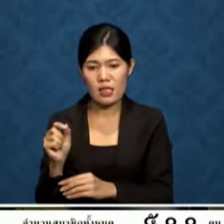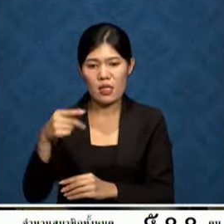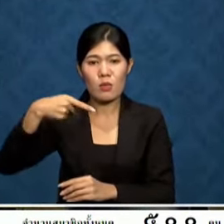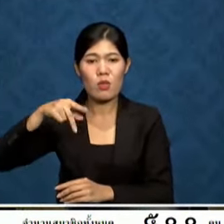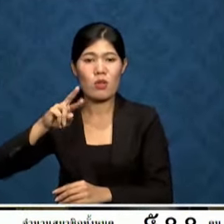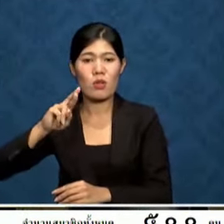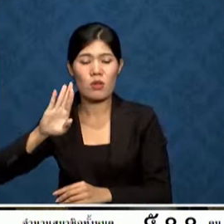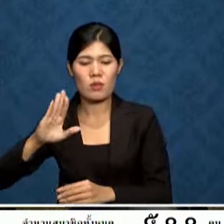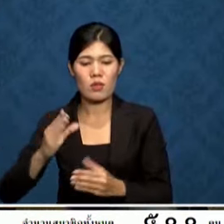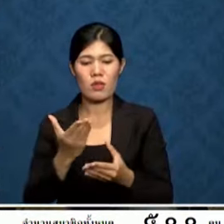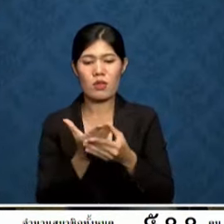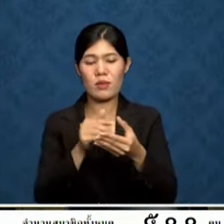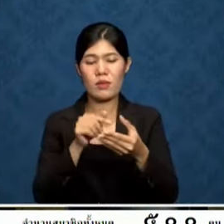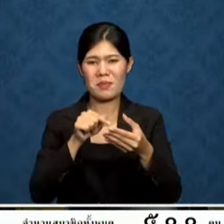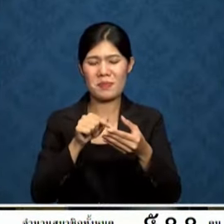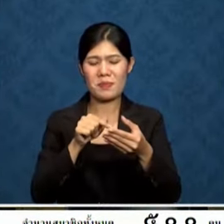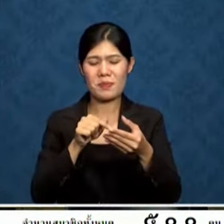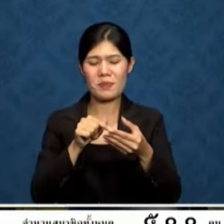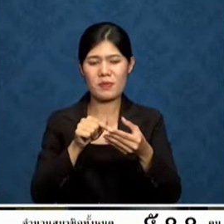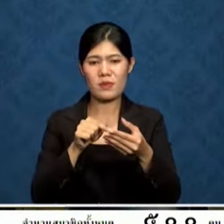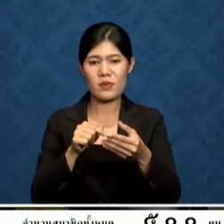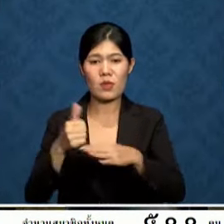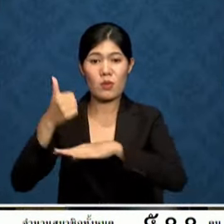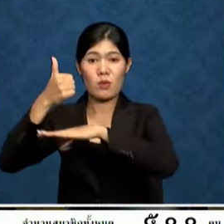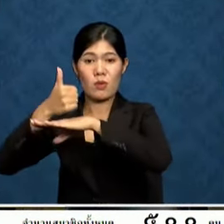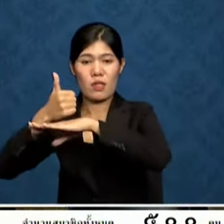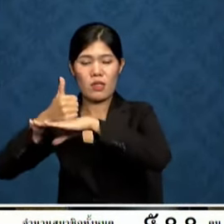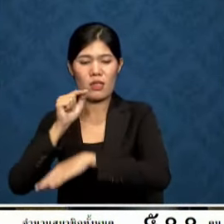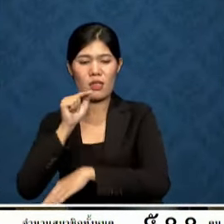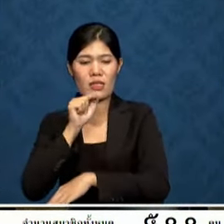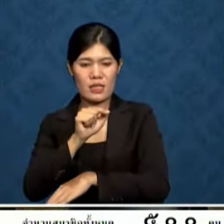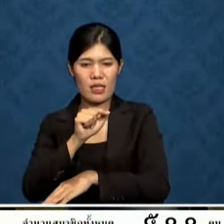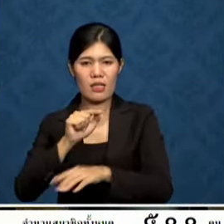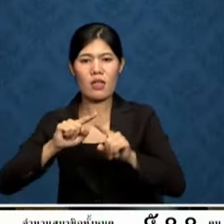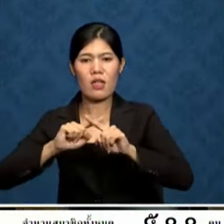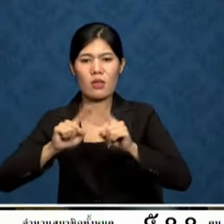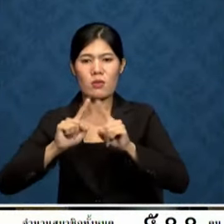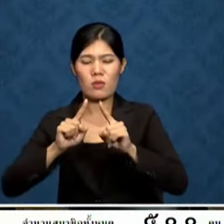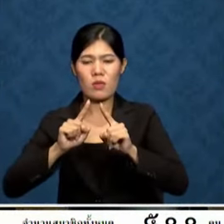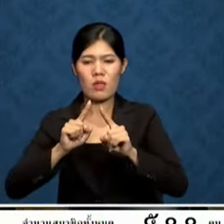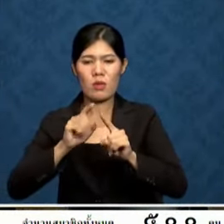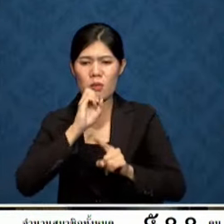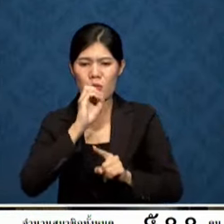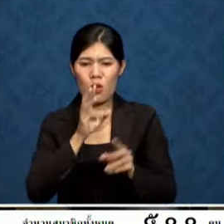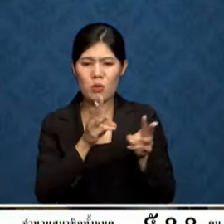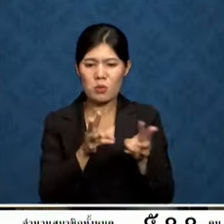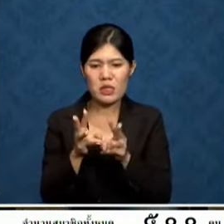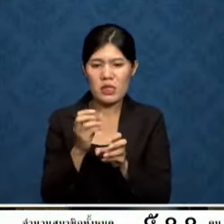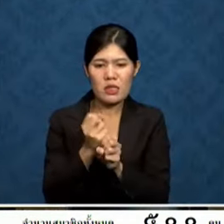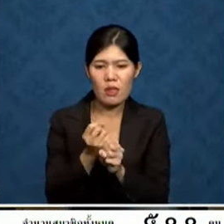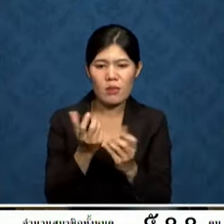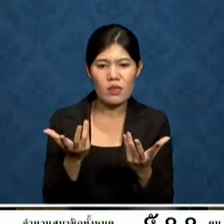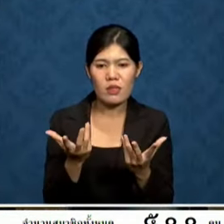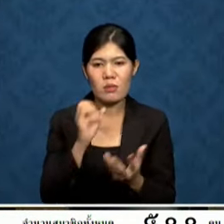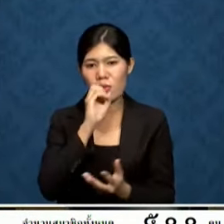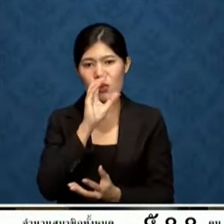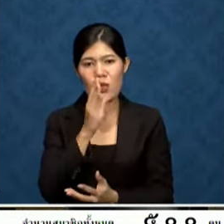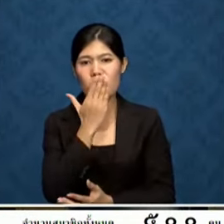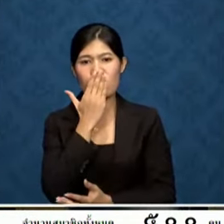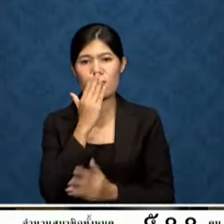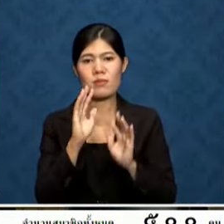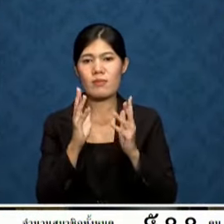ครับว่านายสั่งแต่ไม่บอกว่าให้ทำอะไรข้าราชการก็จัดให้ครับครับจัด